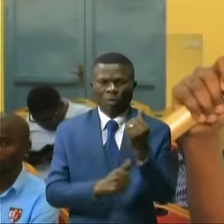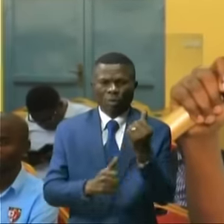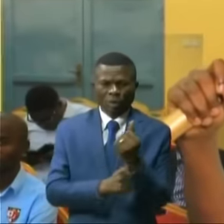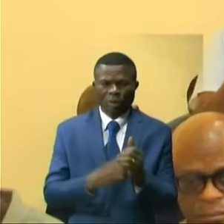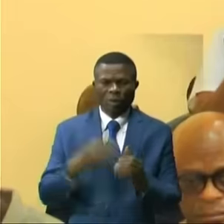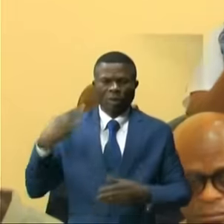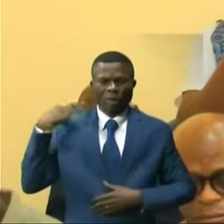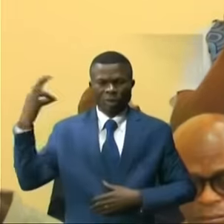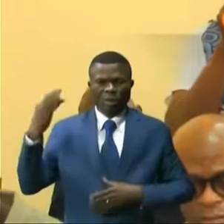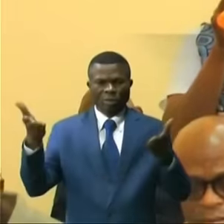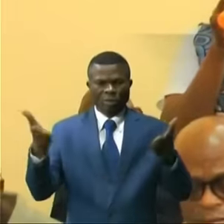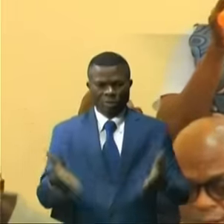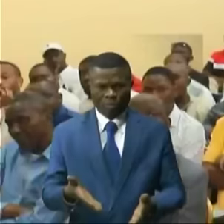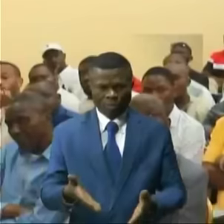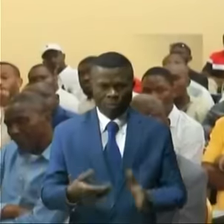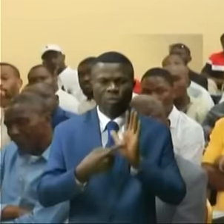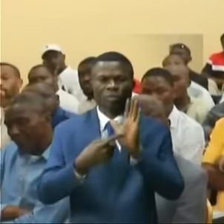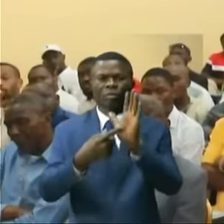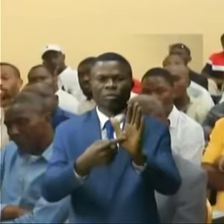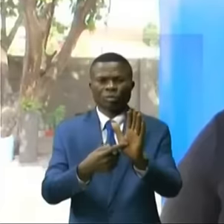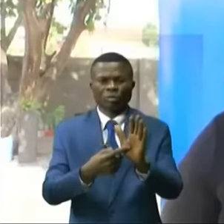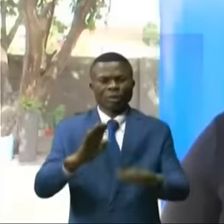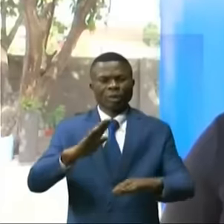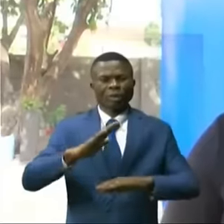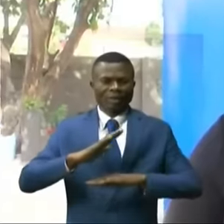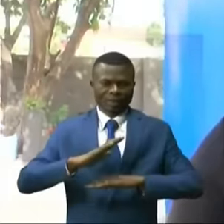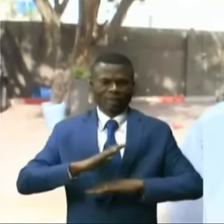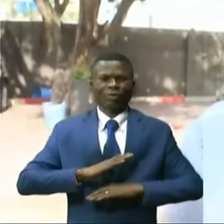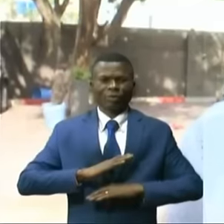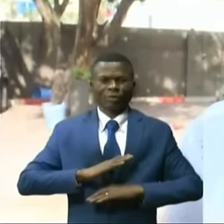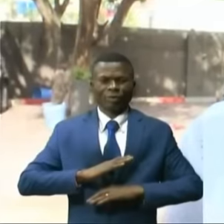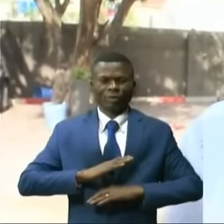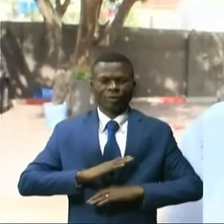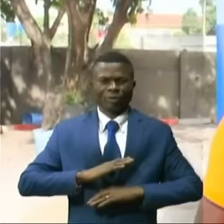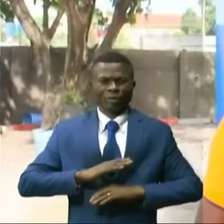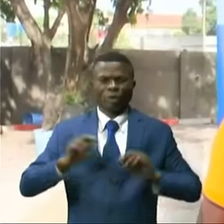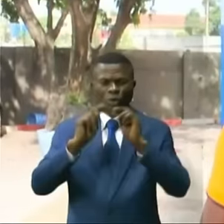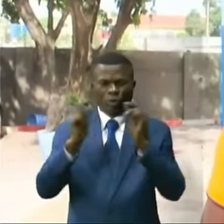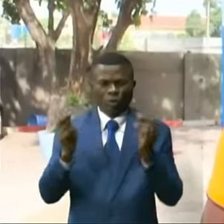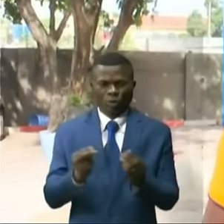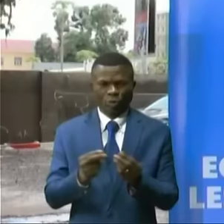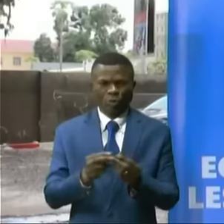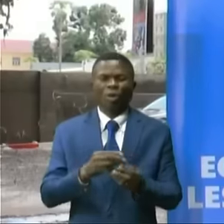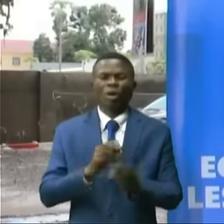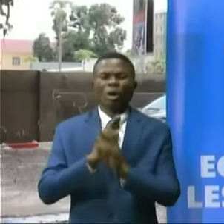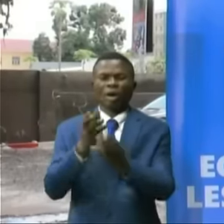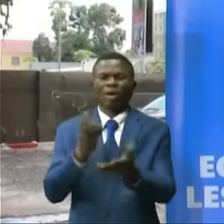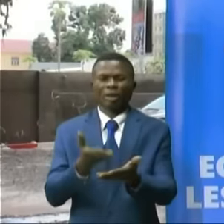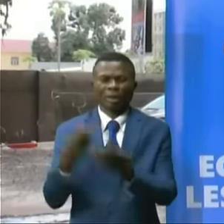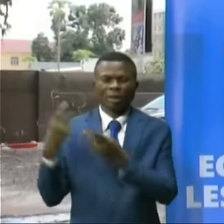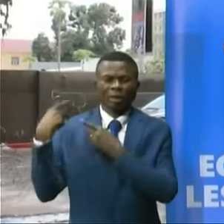candidats présents ont manifesté leur satisfaction un panel a réagi depuis sa création